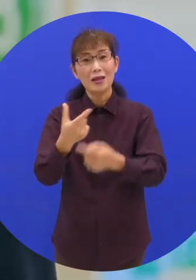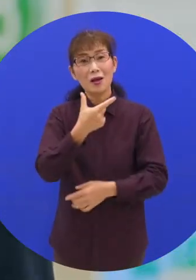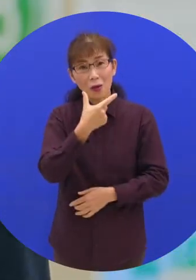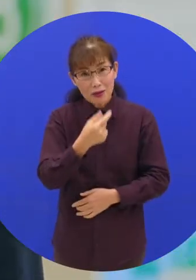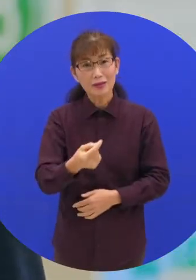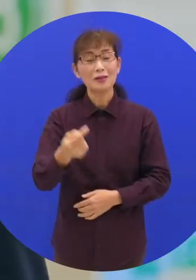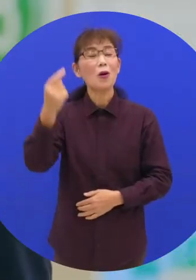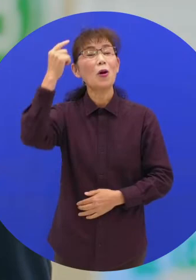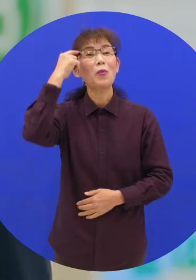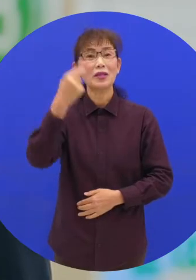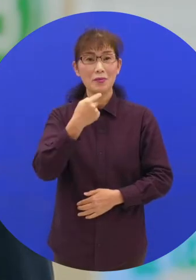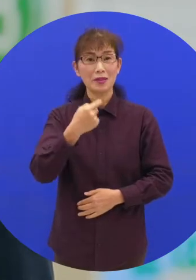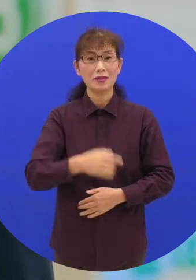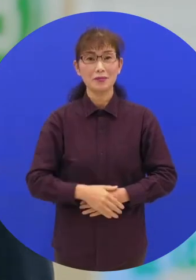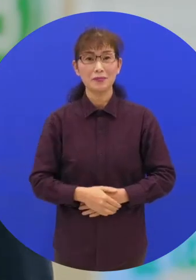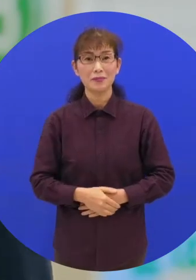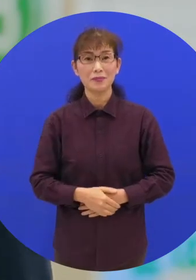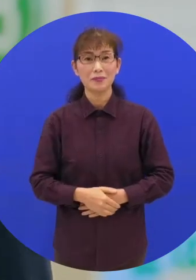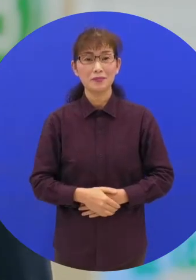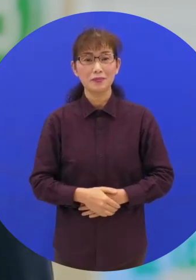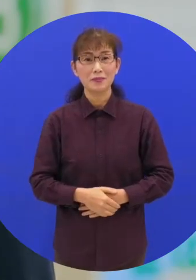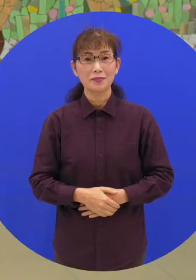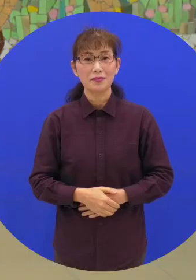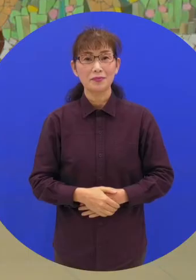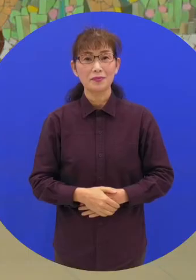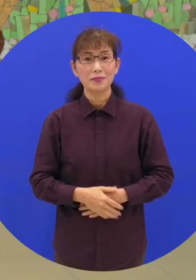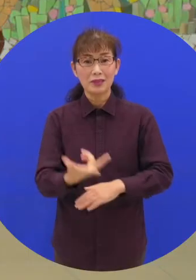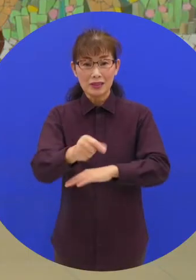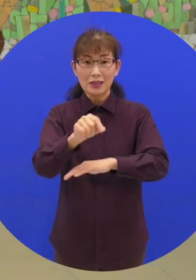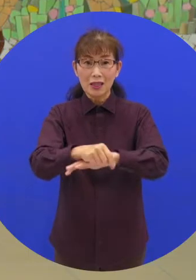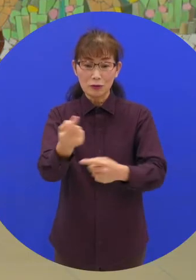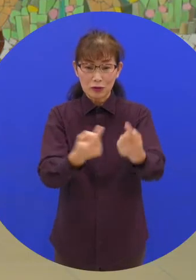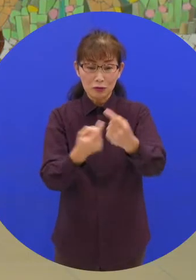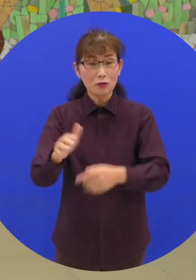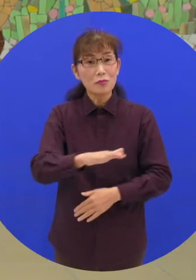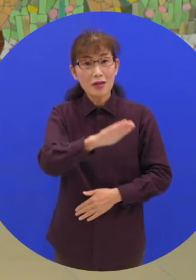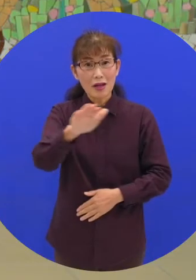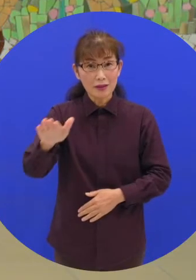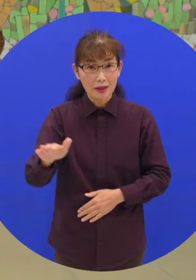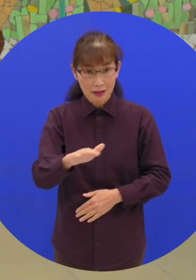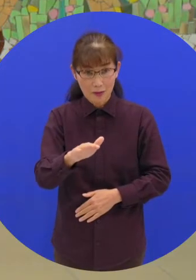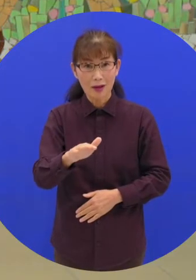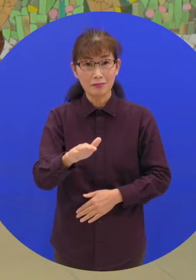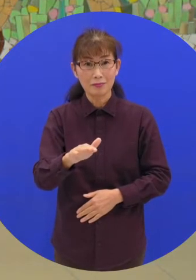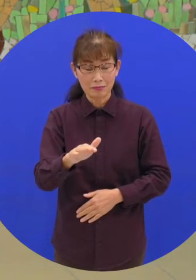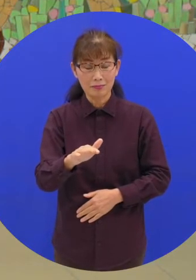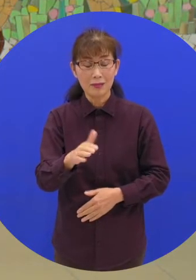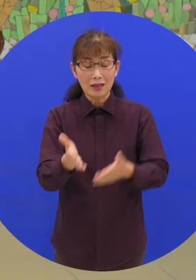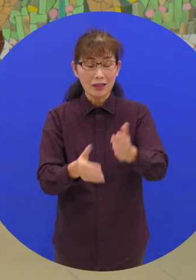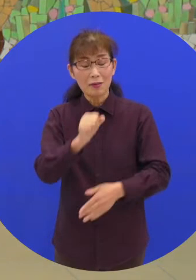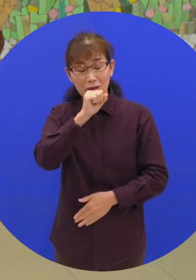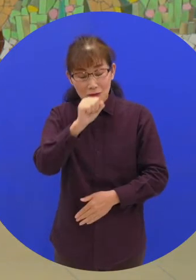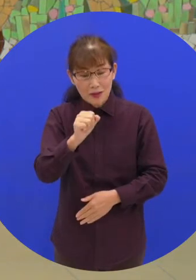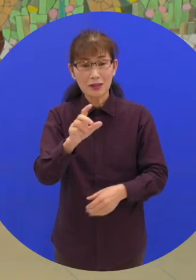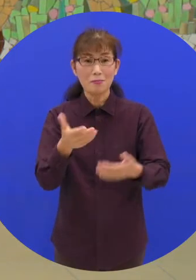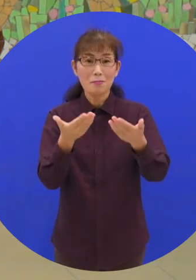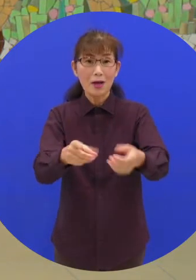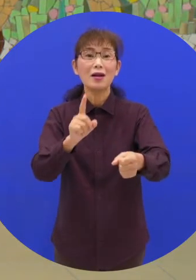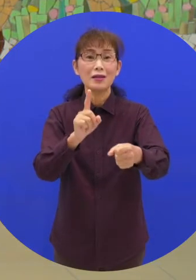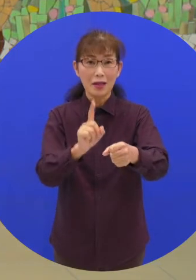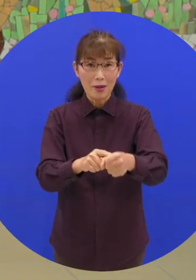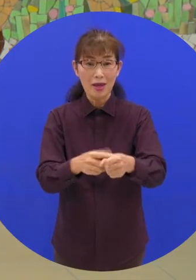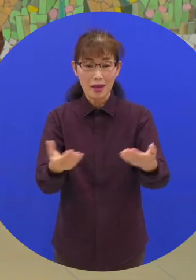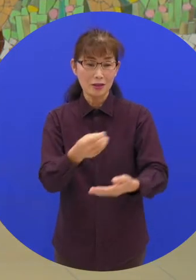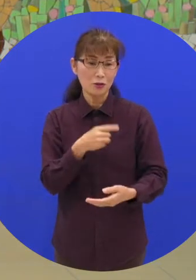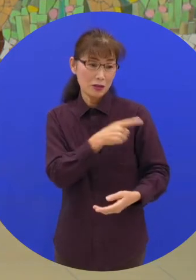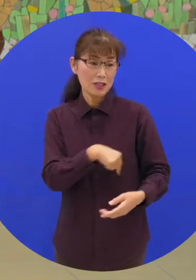さんに利用してほしいと思います。市役所にお越しいただく皆さんにより良いサービスを提供できるよう、職